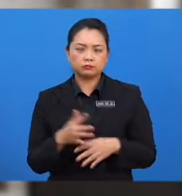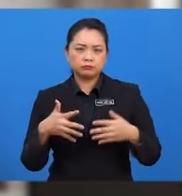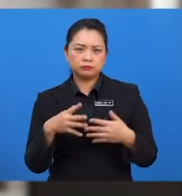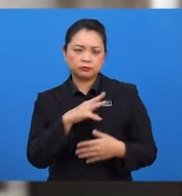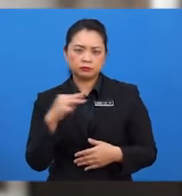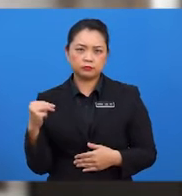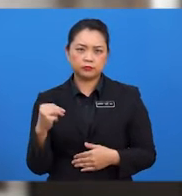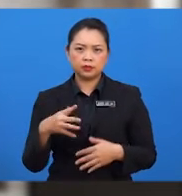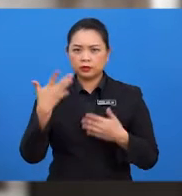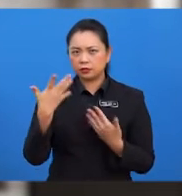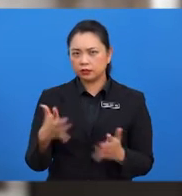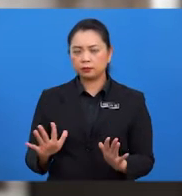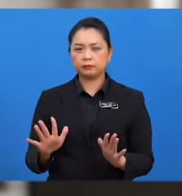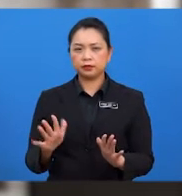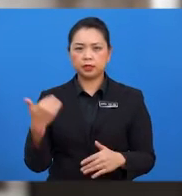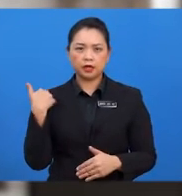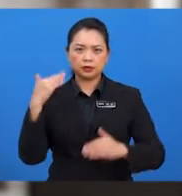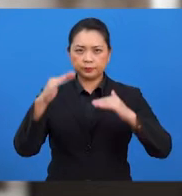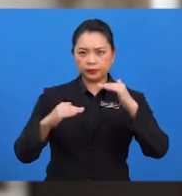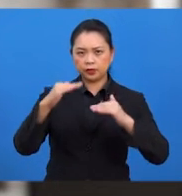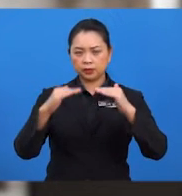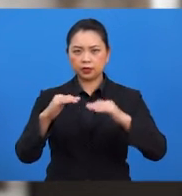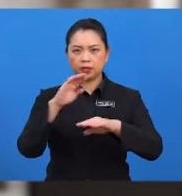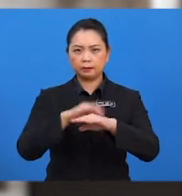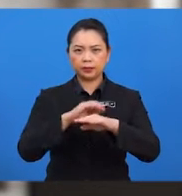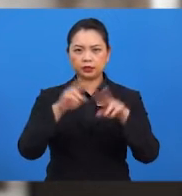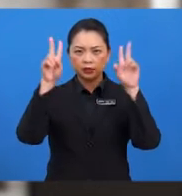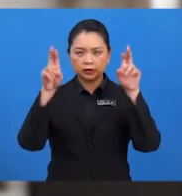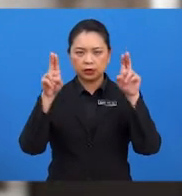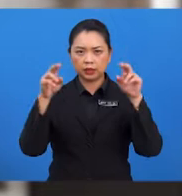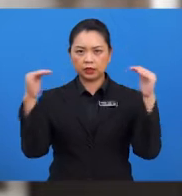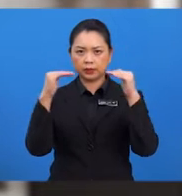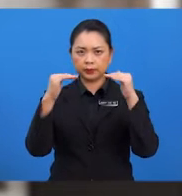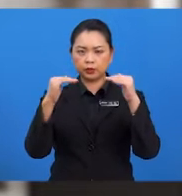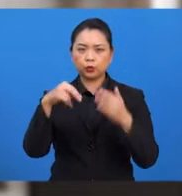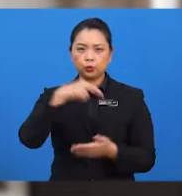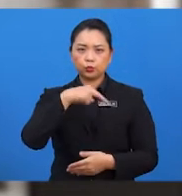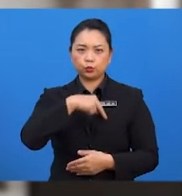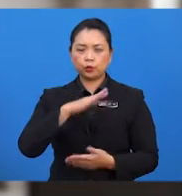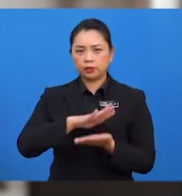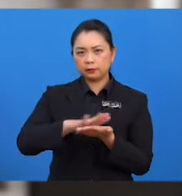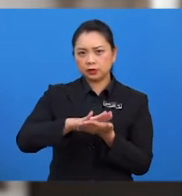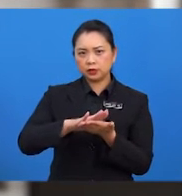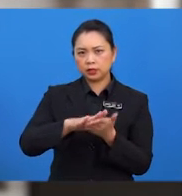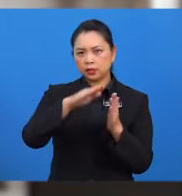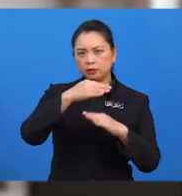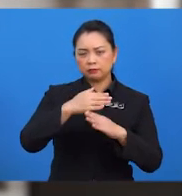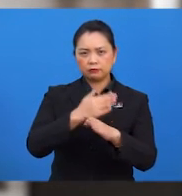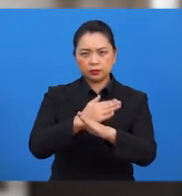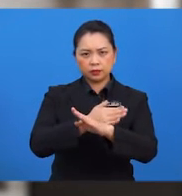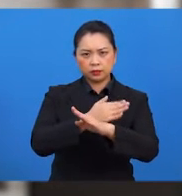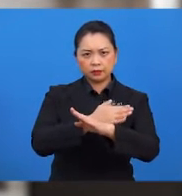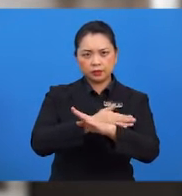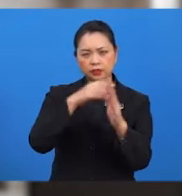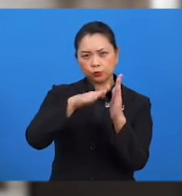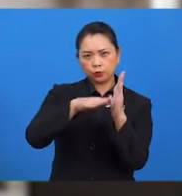RM6,860. Manakala selepas adanya pelarasan pada tarikh imbangan, untung bersih yang diperoleh semakin berkurang